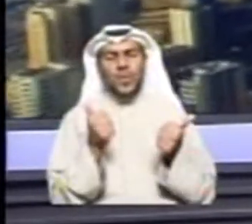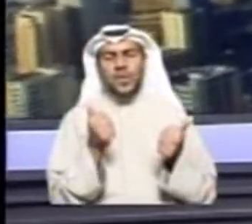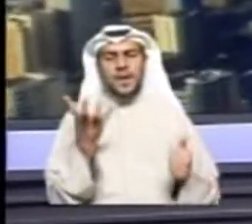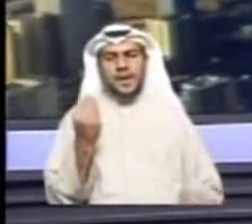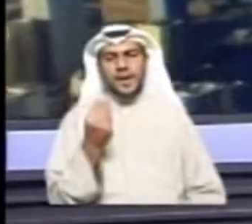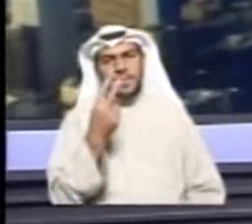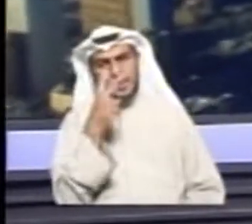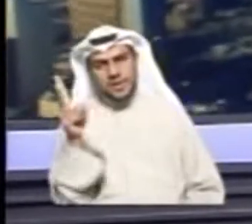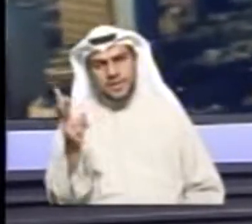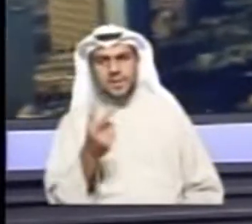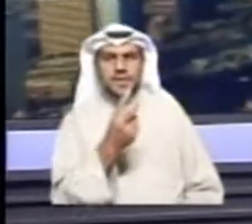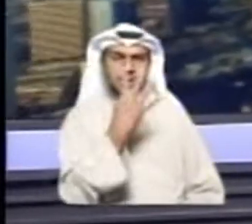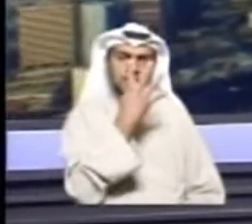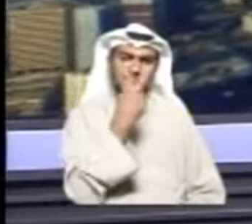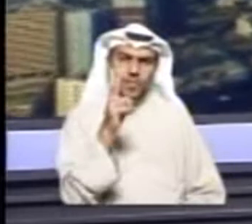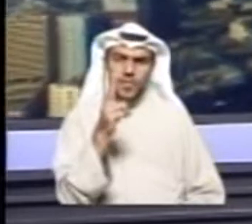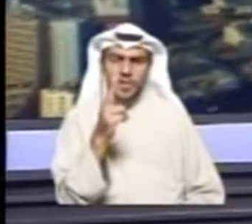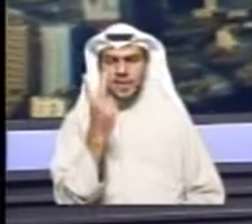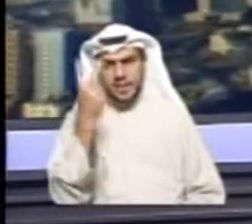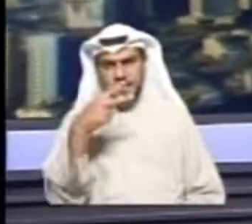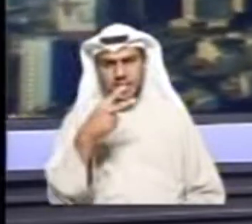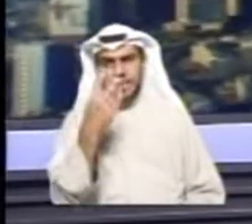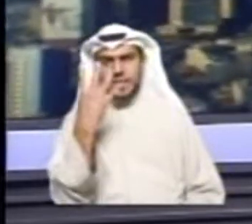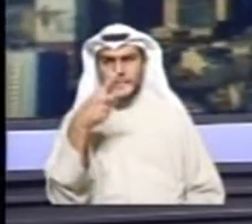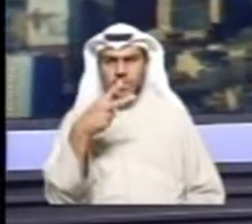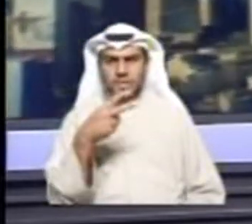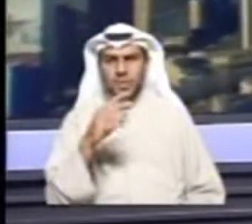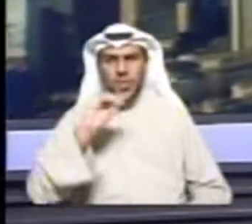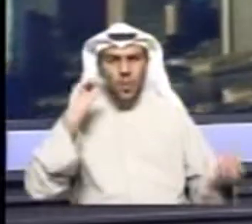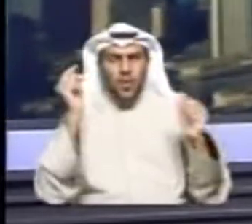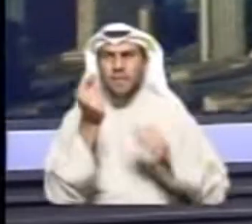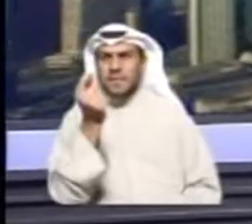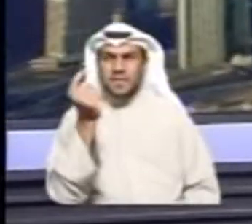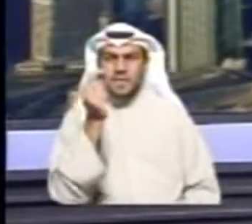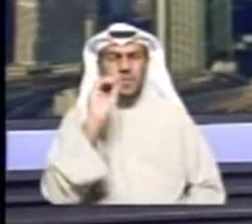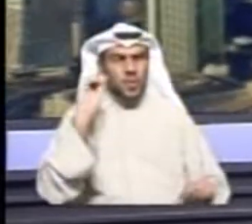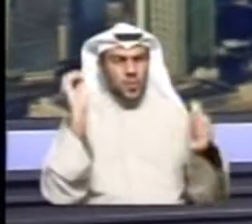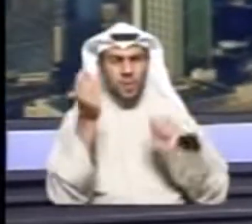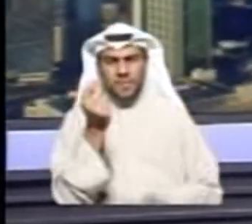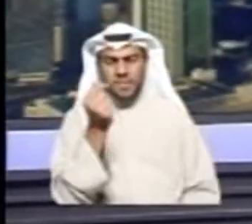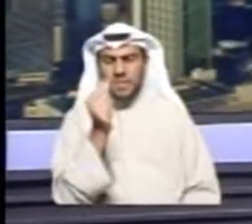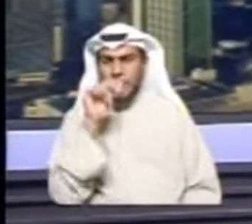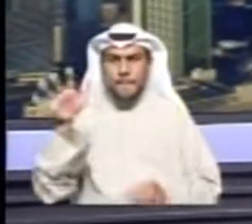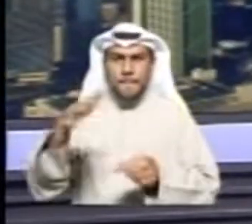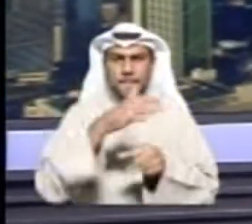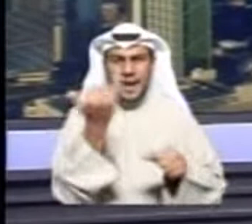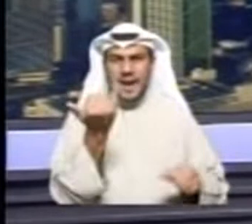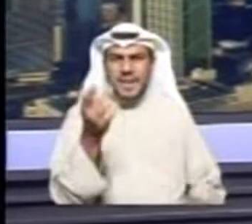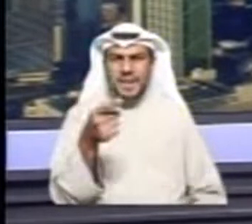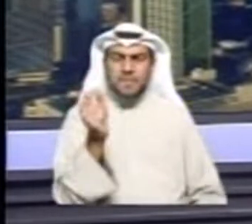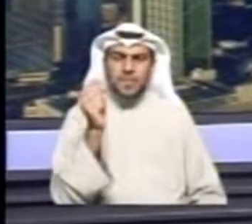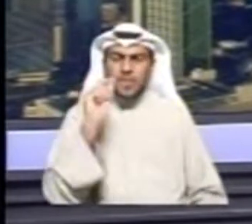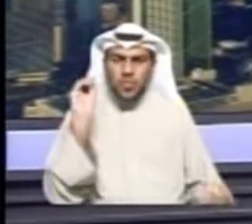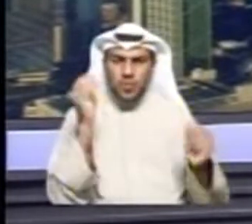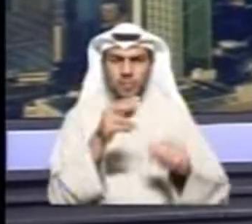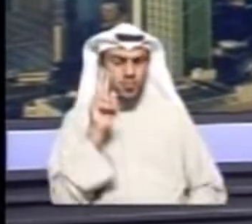إلى 24 درجة مئوية. أيضا هناك بعض الغبار العالق على بعض المناطق خاصة المناطق الساحلية، مؤدي إلى تراجع